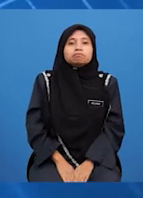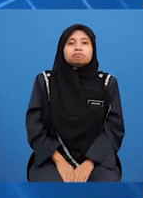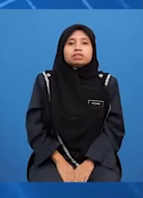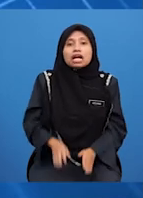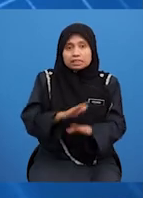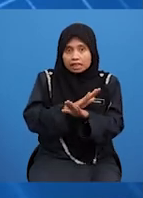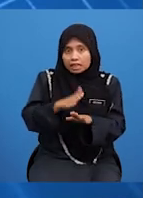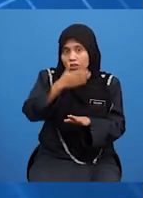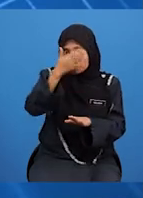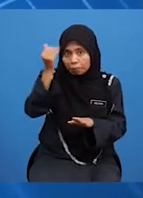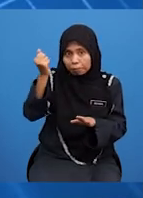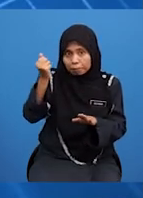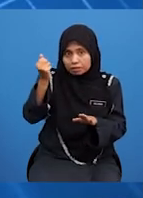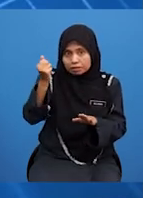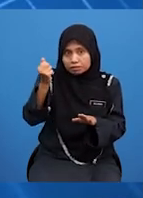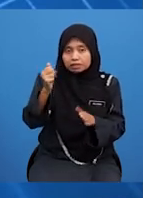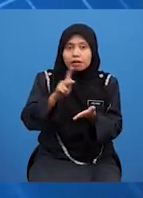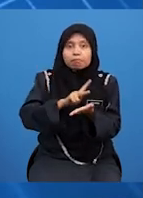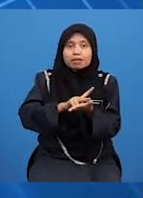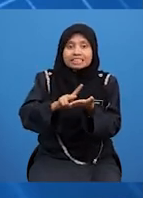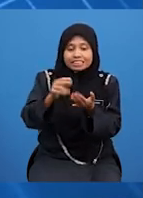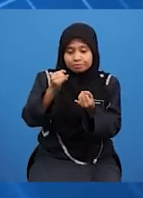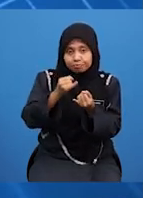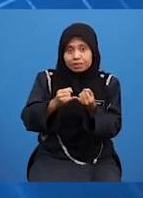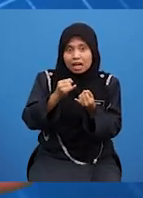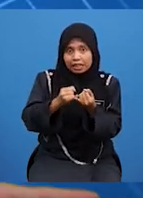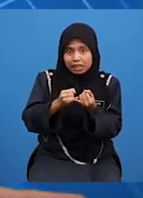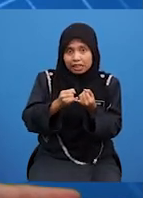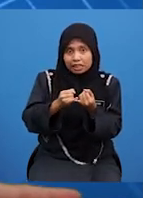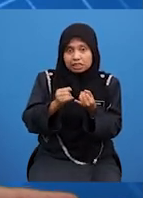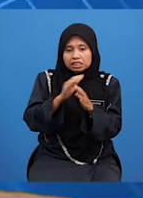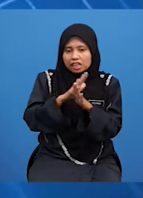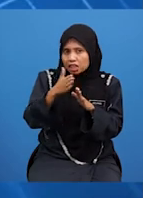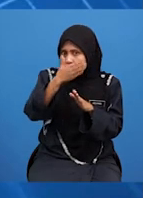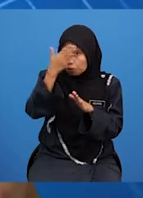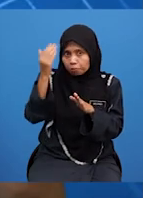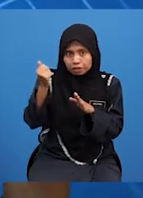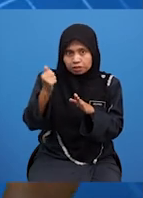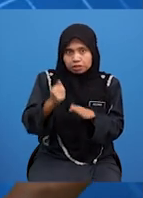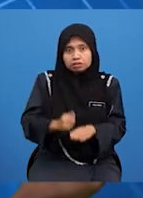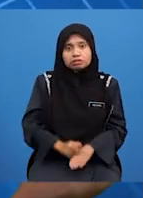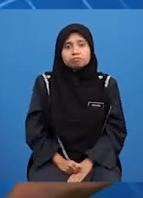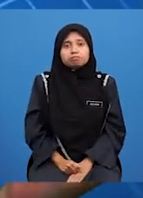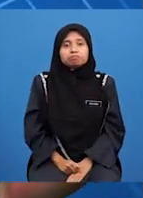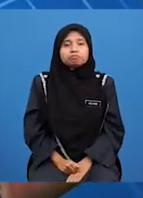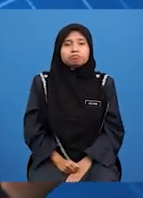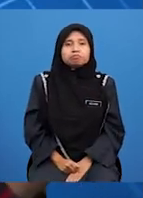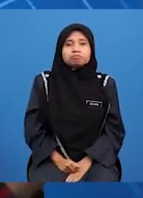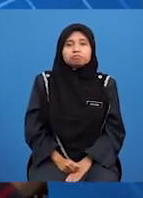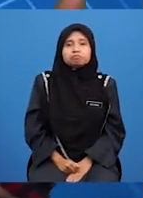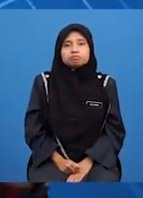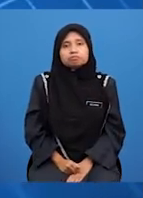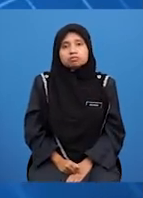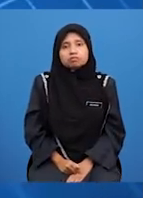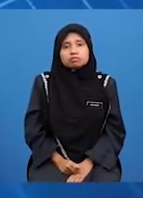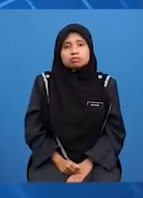jangan lupa kemasan akhir pada lukisan yang telah siap juga jangan diabaikan, ya. Betul, dalam pada seronok melihat rancangan kita ni, Cikgu